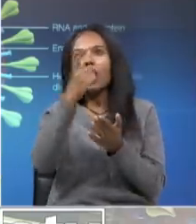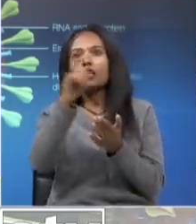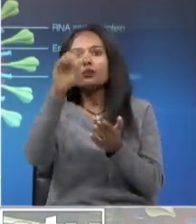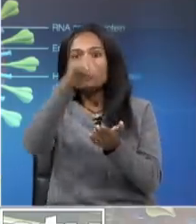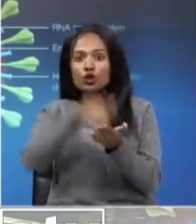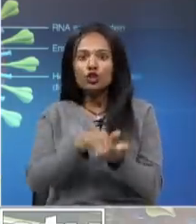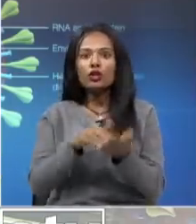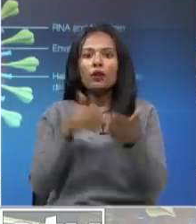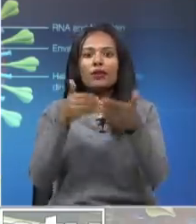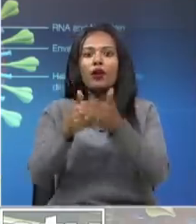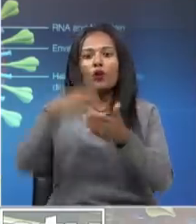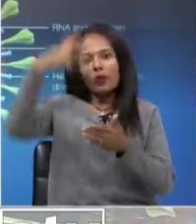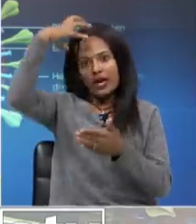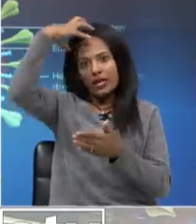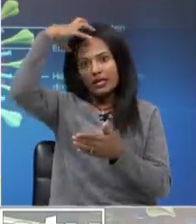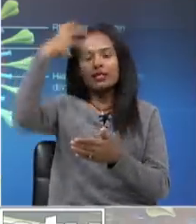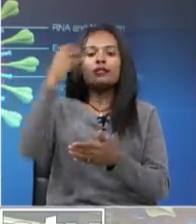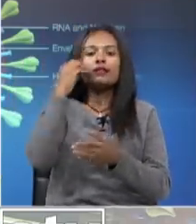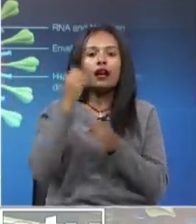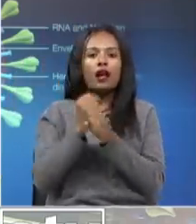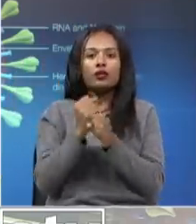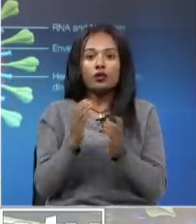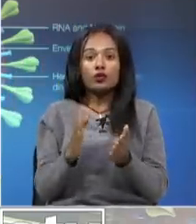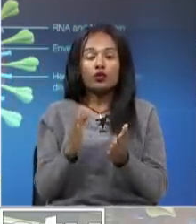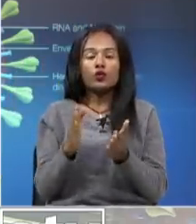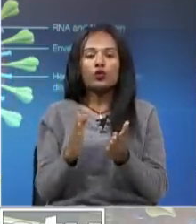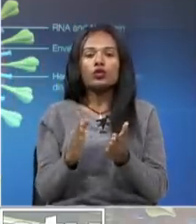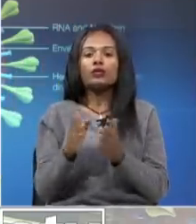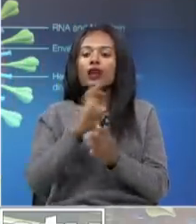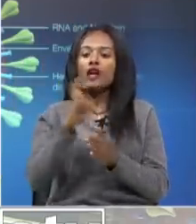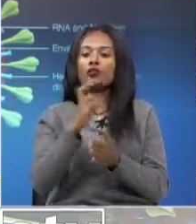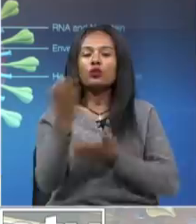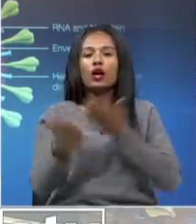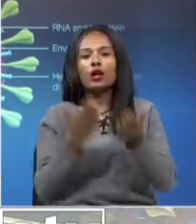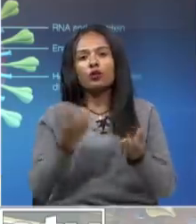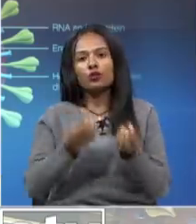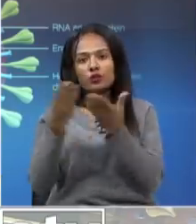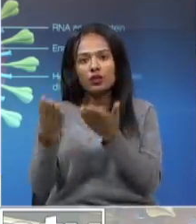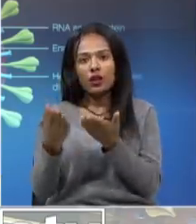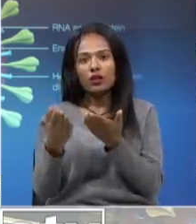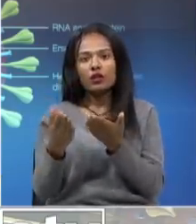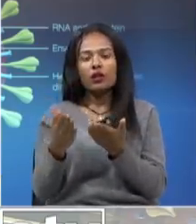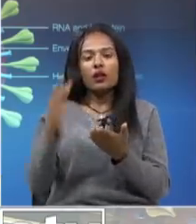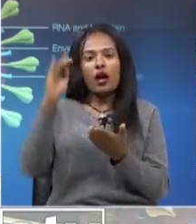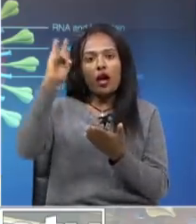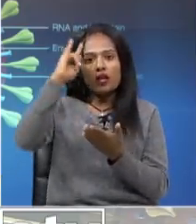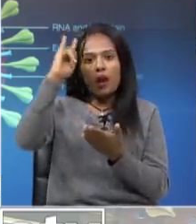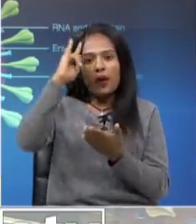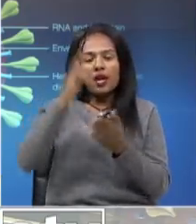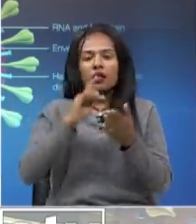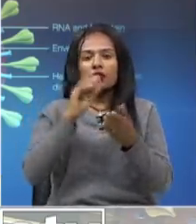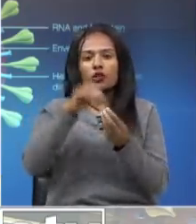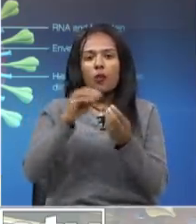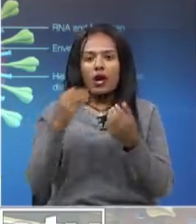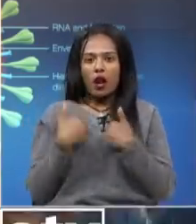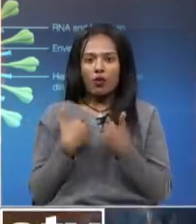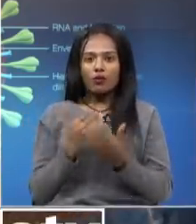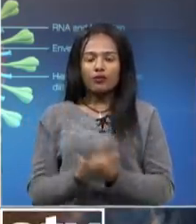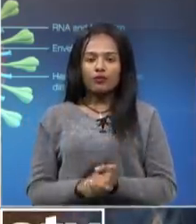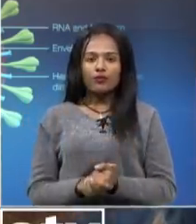100,000 ለሚጠጉ የመንግስት ሰራተኞች የትራንስፖርት አገልግሎት ይሰጣል። ዛማኔ ለመንግስቱ ተጨማሪ አለው።